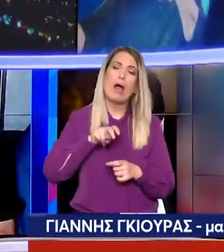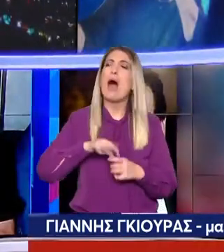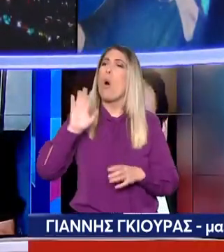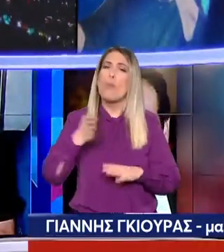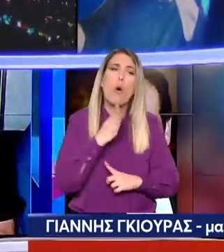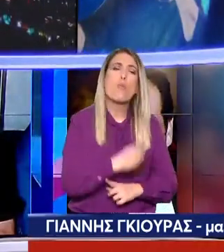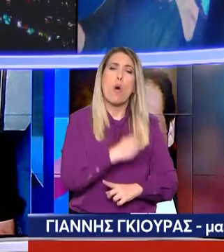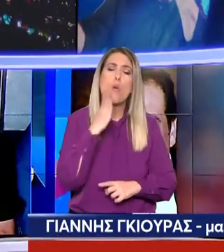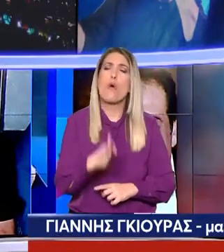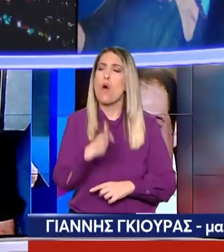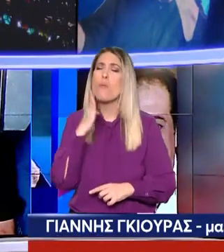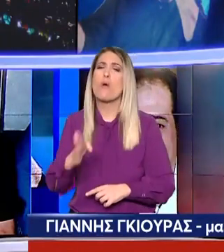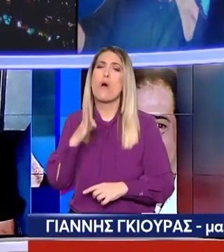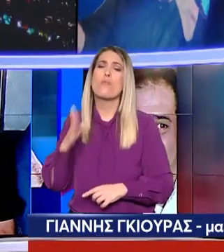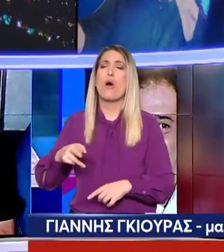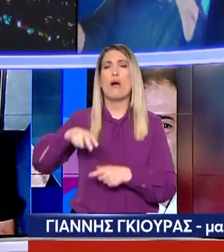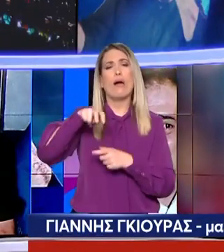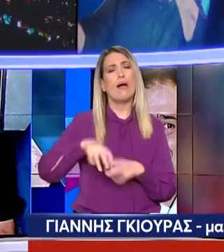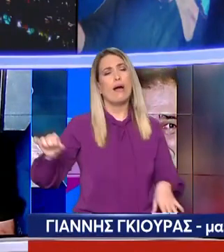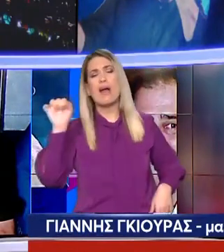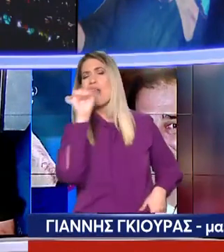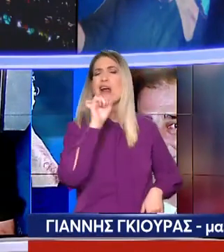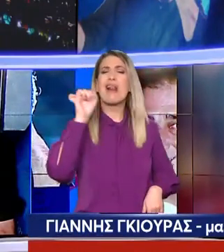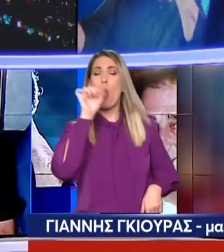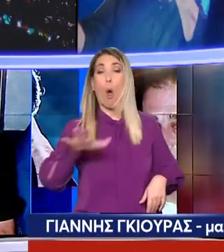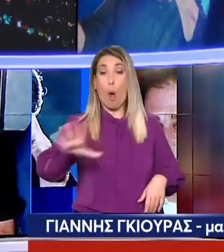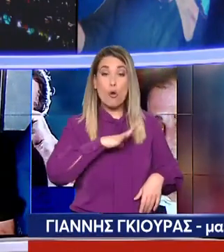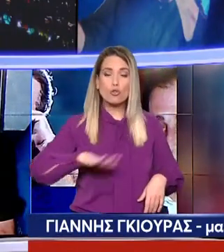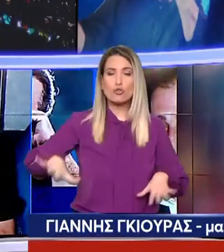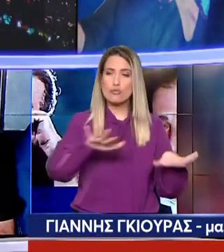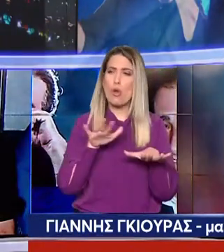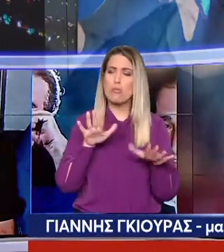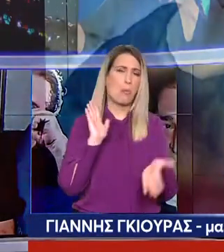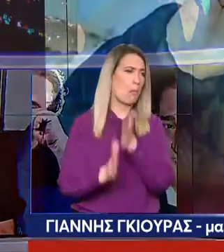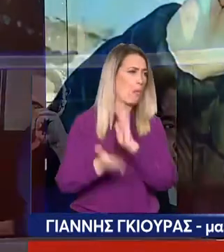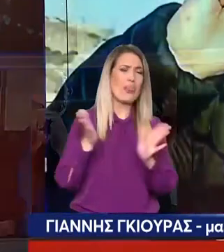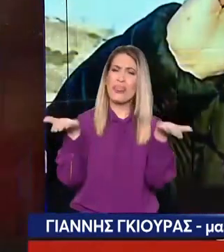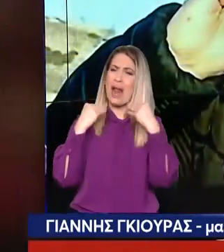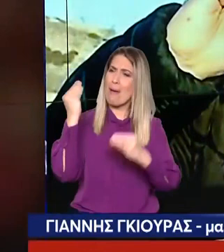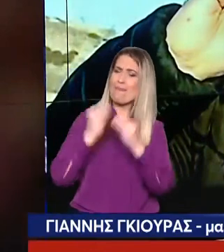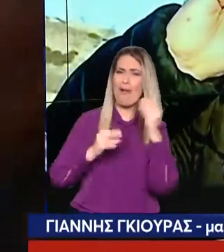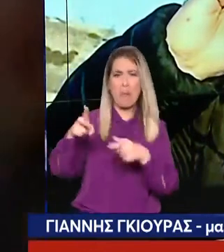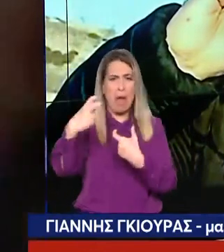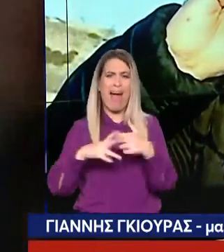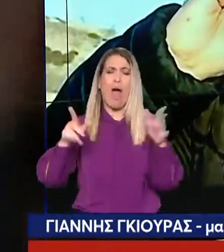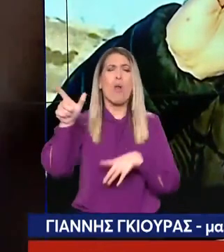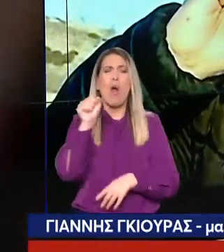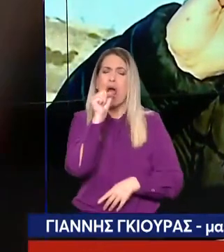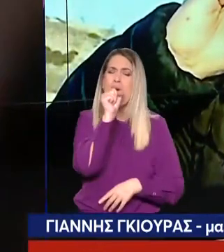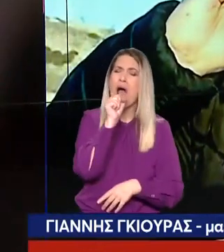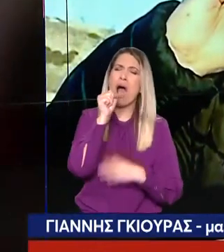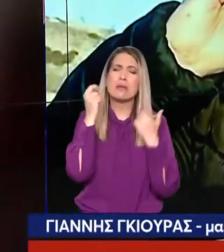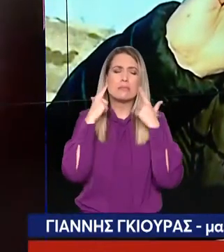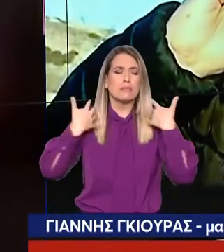την αποδέχτηκε ο κόσμος, γιατί ήταν τόσο δοτικός και μετέφερε την αγάπη του και τα τραγούδια του στον κόσμο